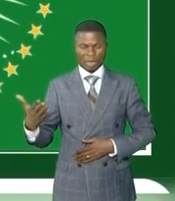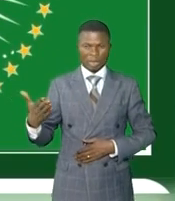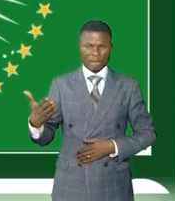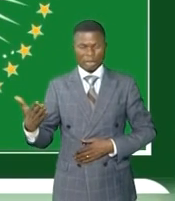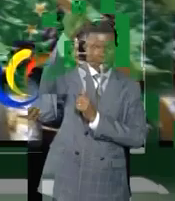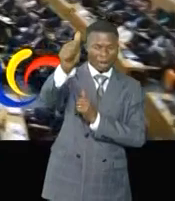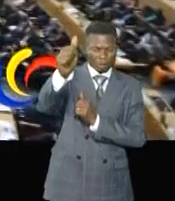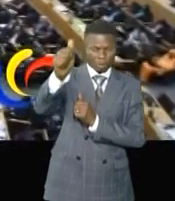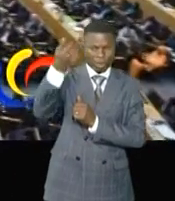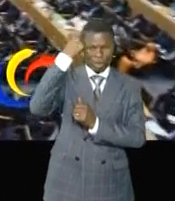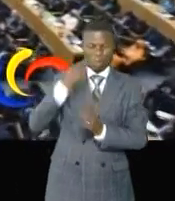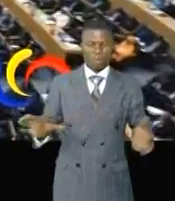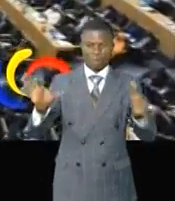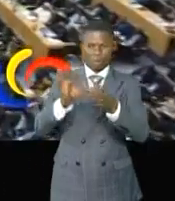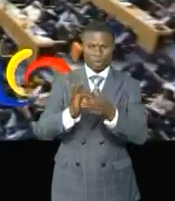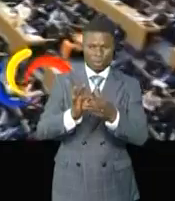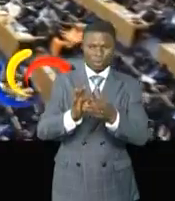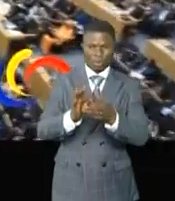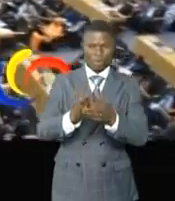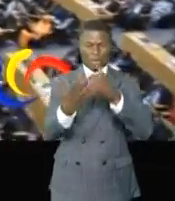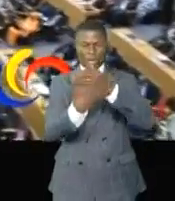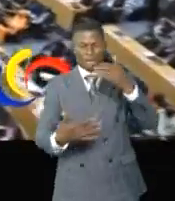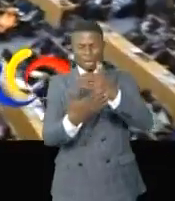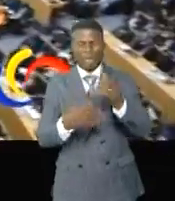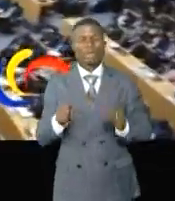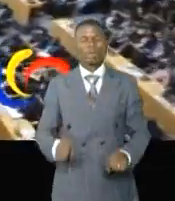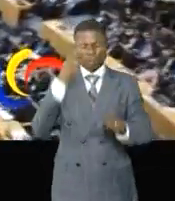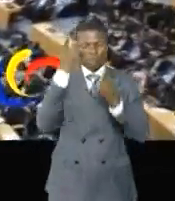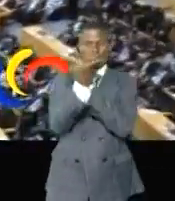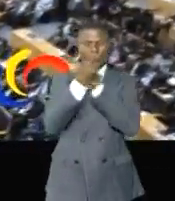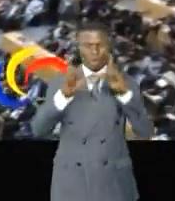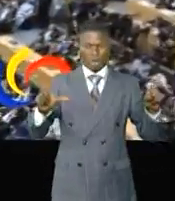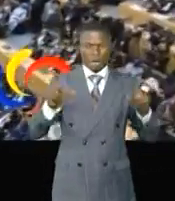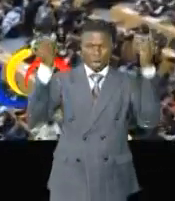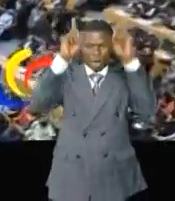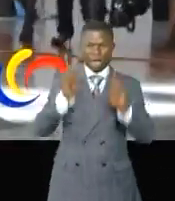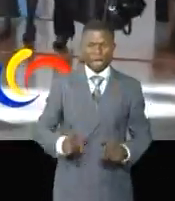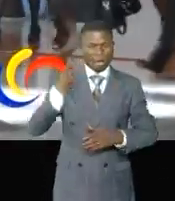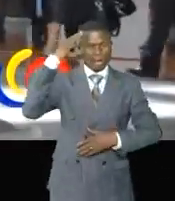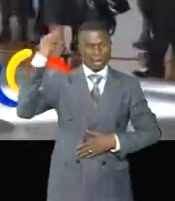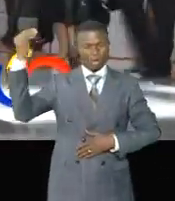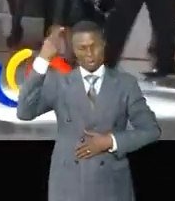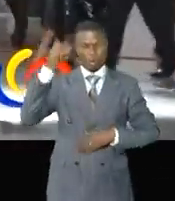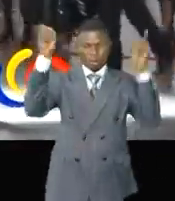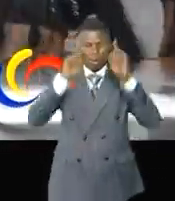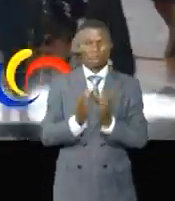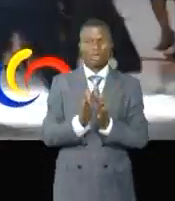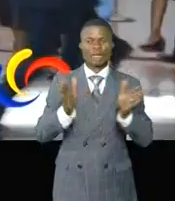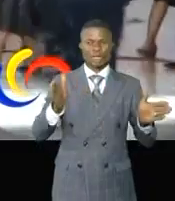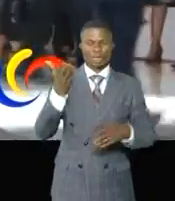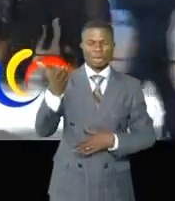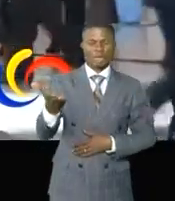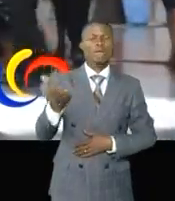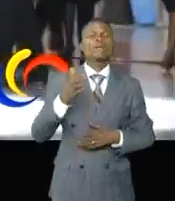richesse, la solidarité, le sang versé pour la libération et les espoirs pour l'Afrique.